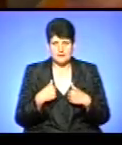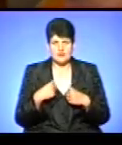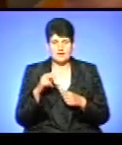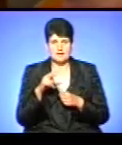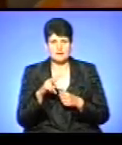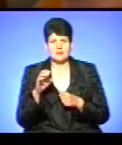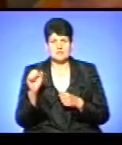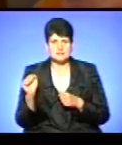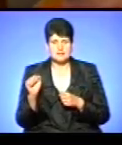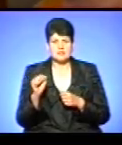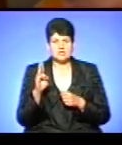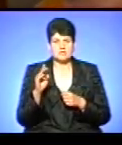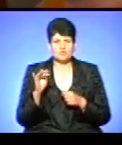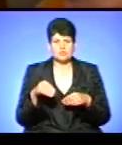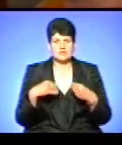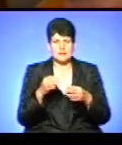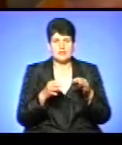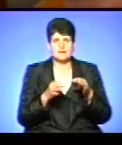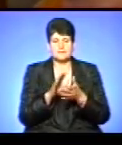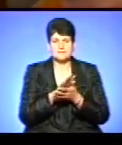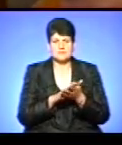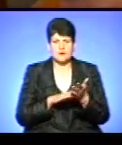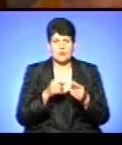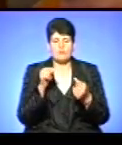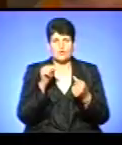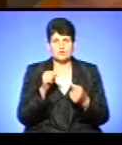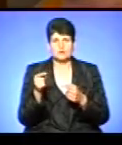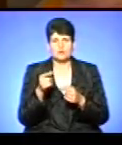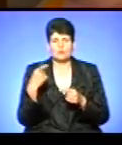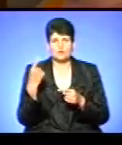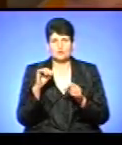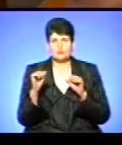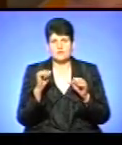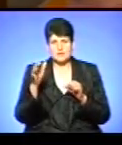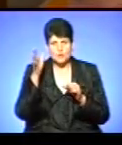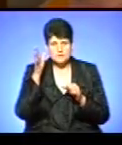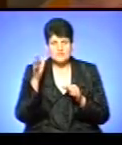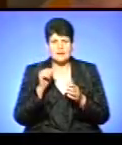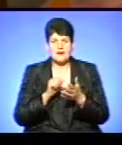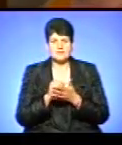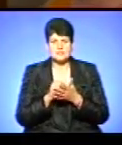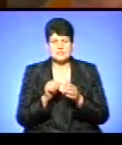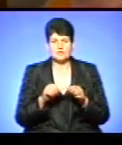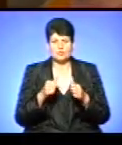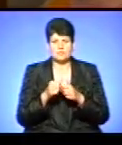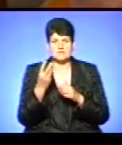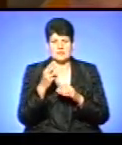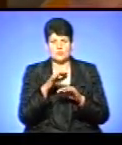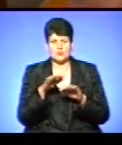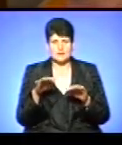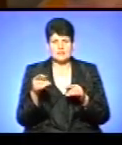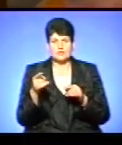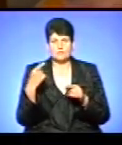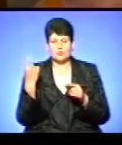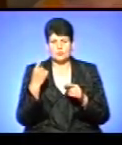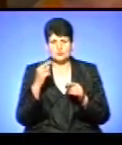Ліляна Арсентівна Шевчук подали позов проти Тернопільського обласного управління освіти, атестаційної комісії третього рівня та